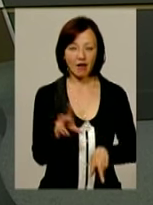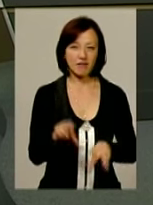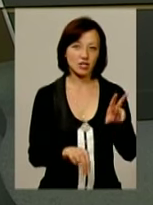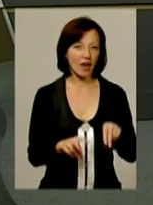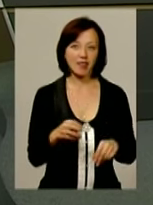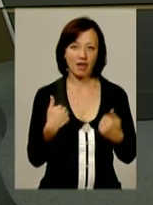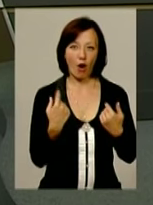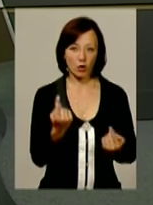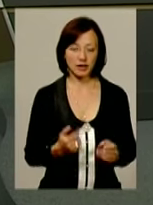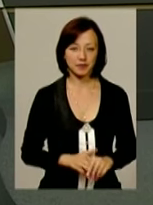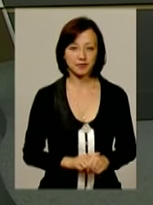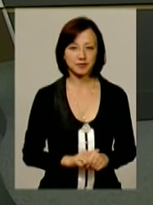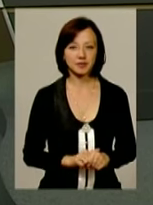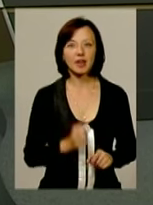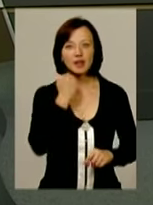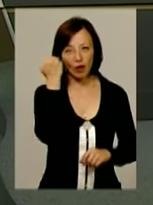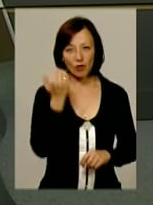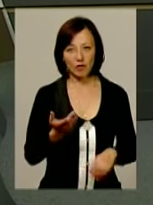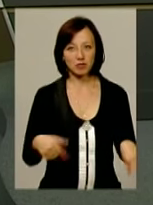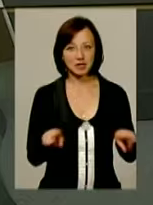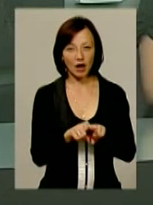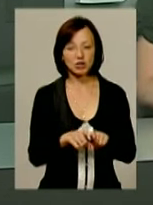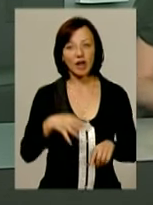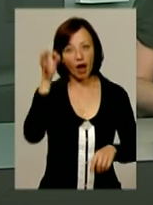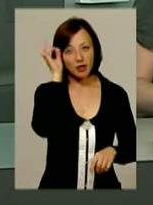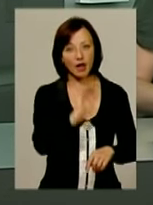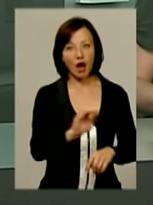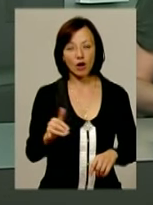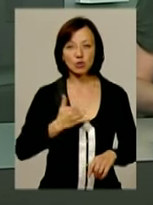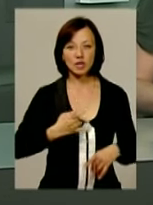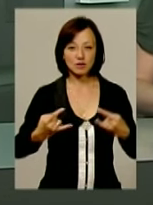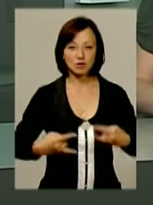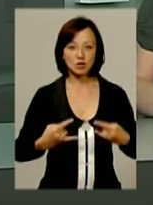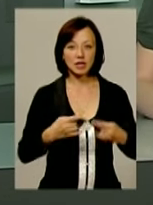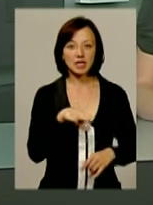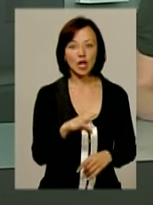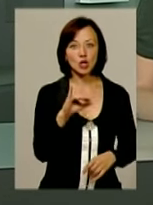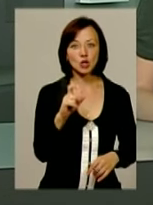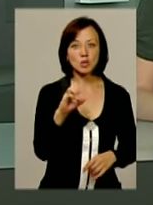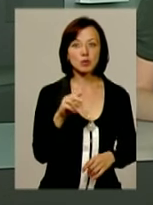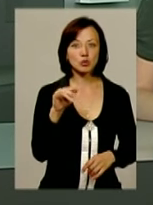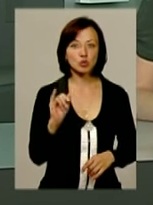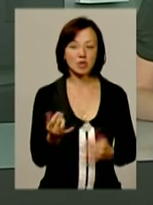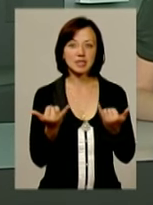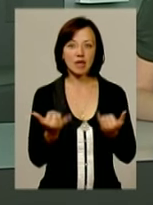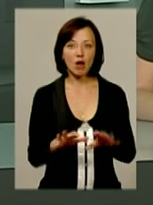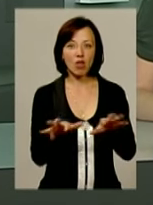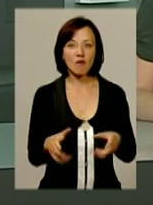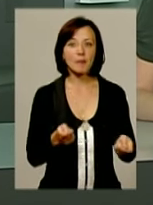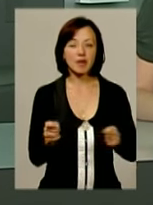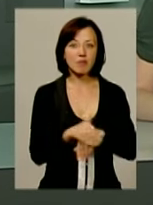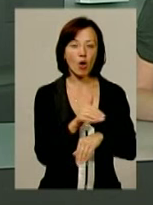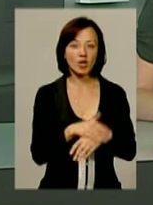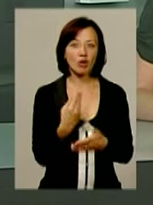не я одна. Дякую також вам. Я нагадую, що у нас в студії була Тетяна Юзипчук, яка зараз голова правління